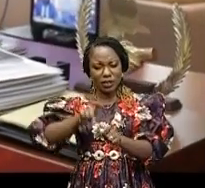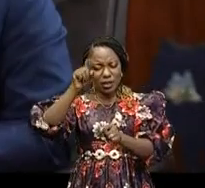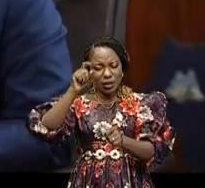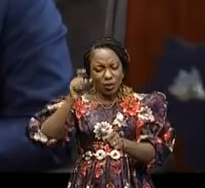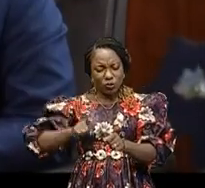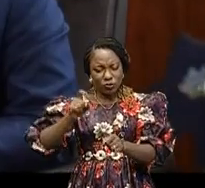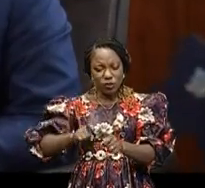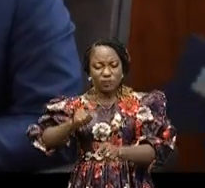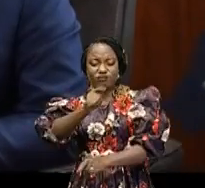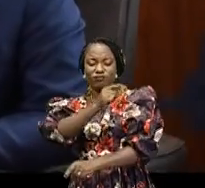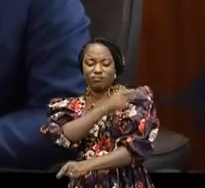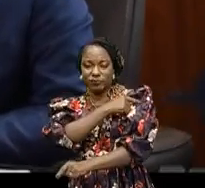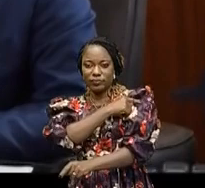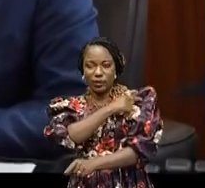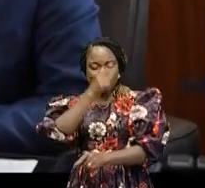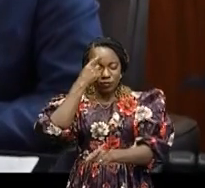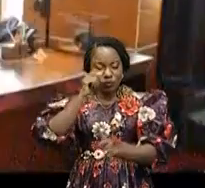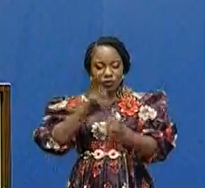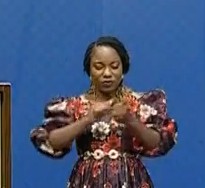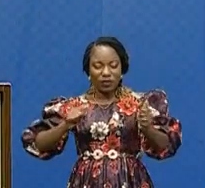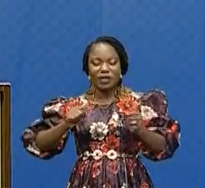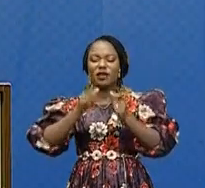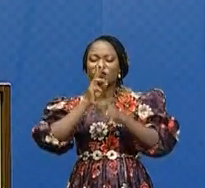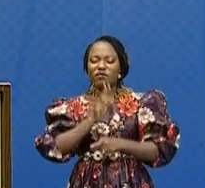pour lutter efficacement contre cette pandémie.